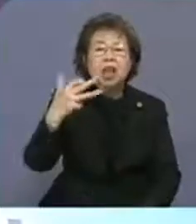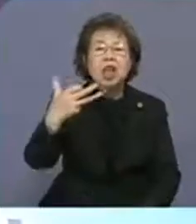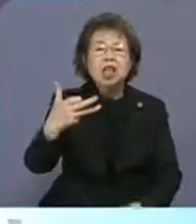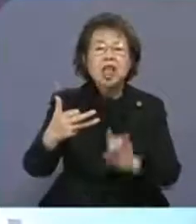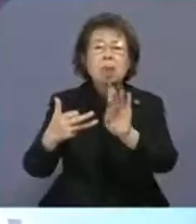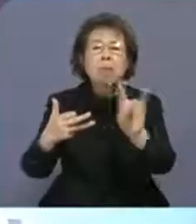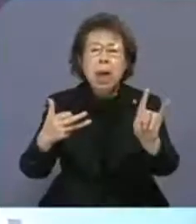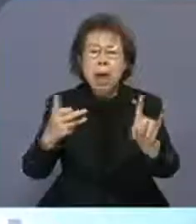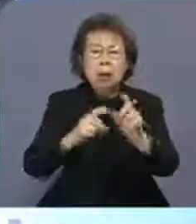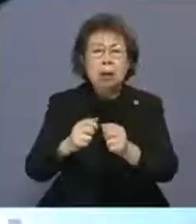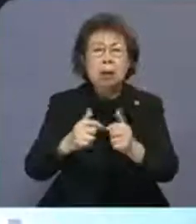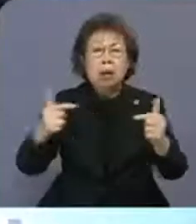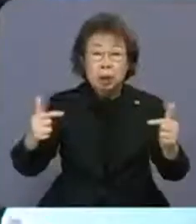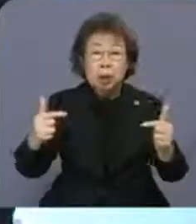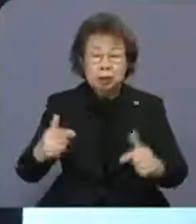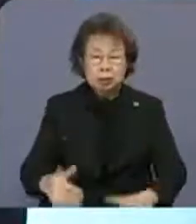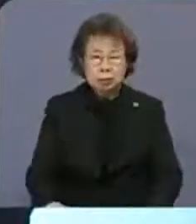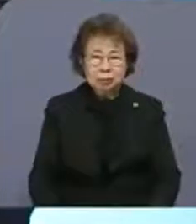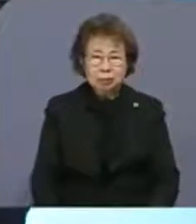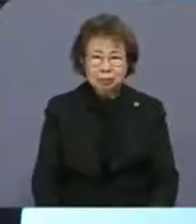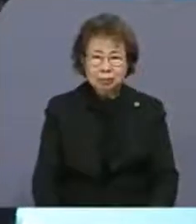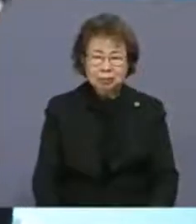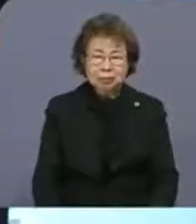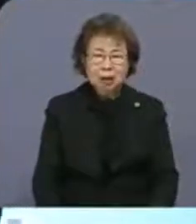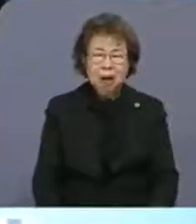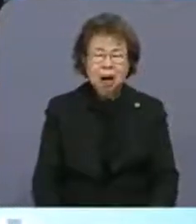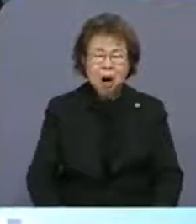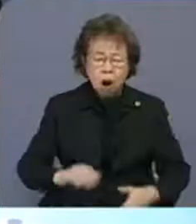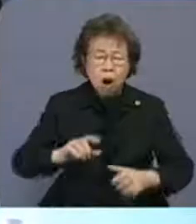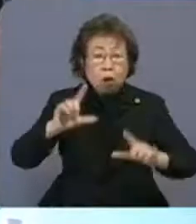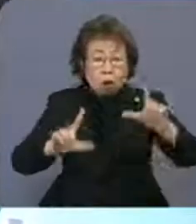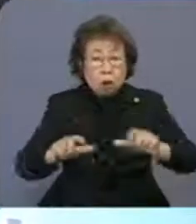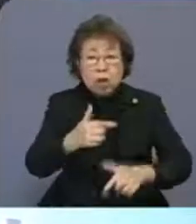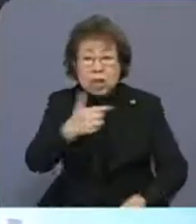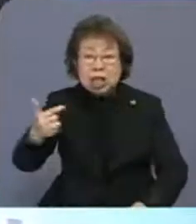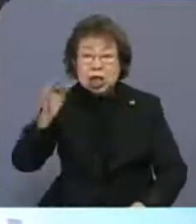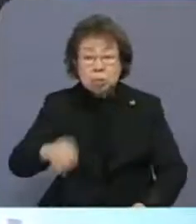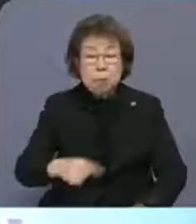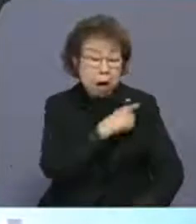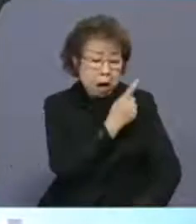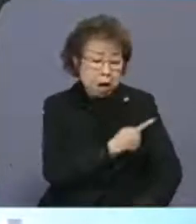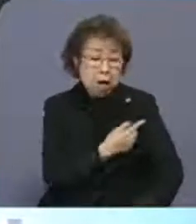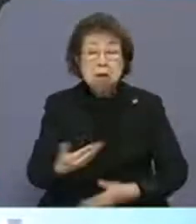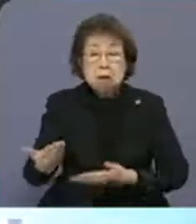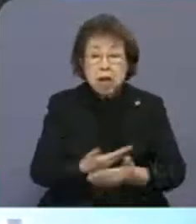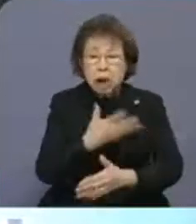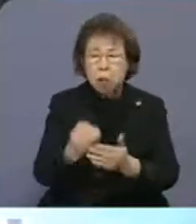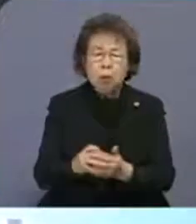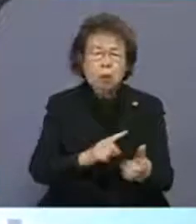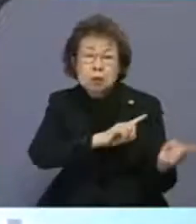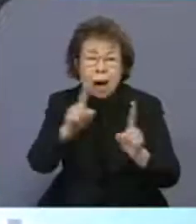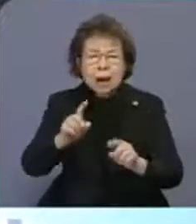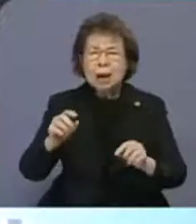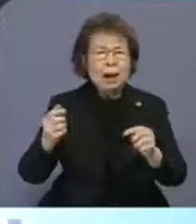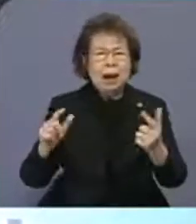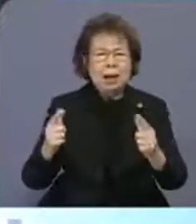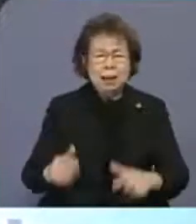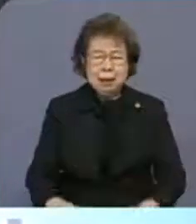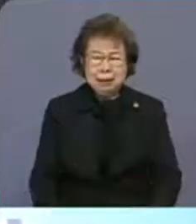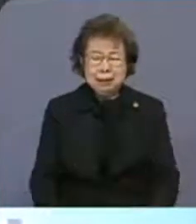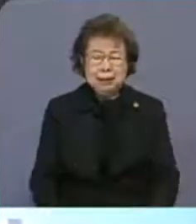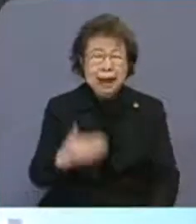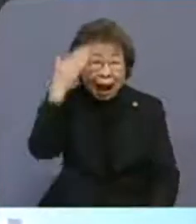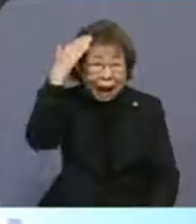정도 늘었습니다 이처럼 규모는 커졌지만 이 배출권 거래가 활발한 것은 아닙니다 이